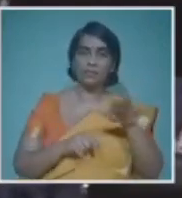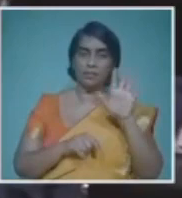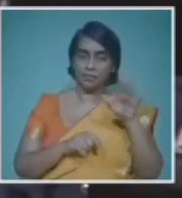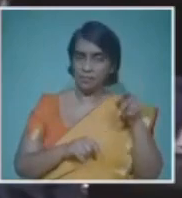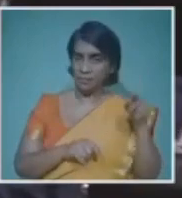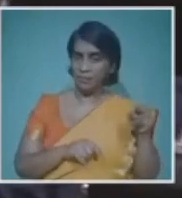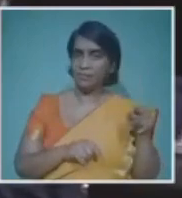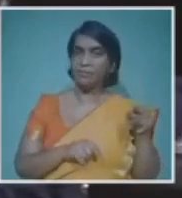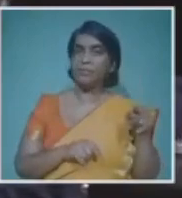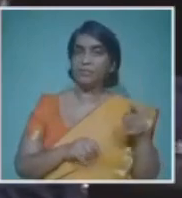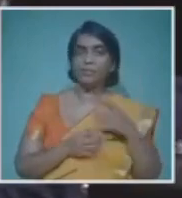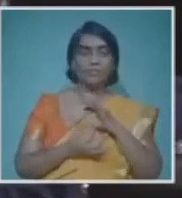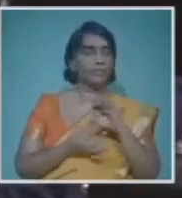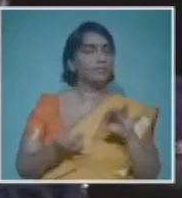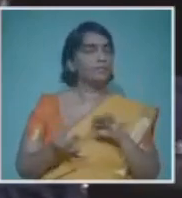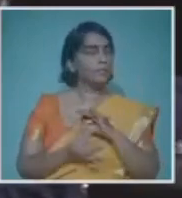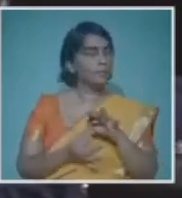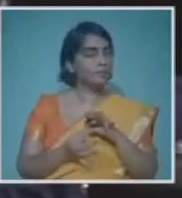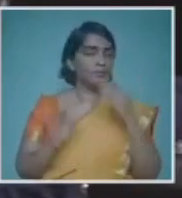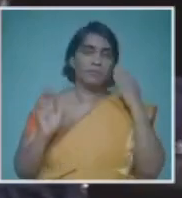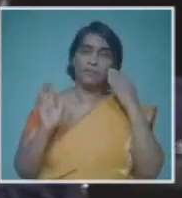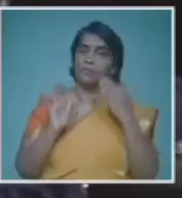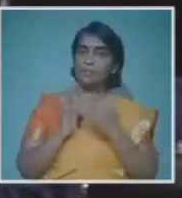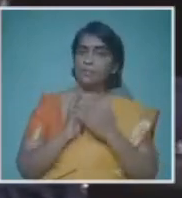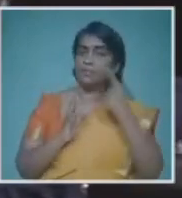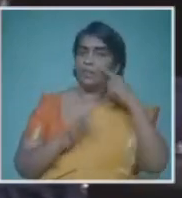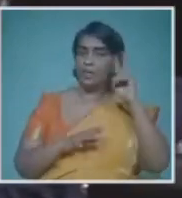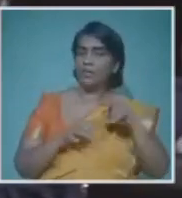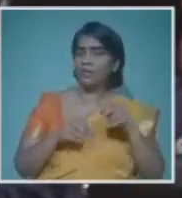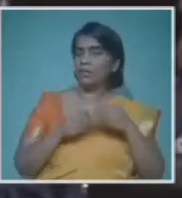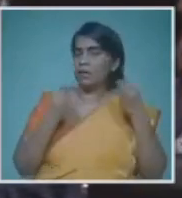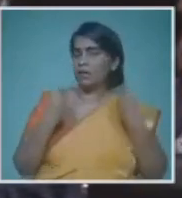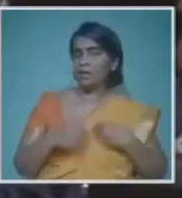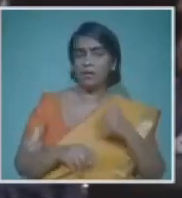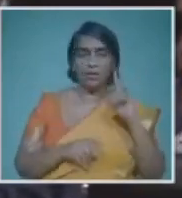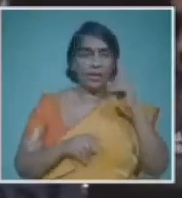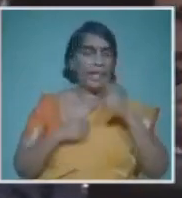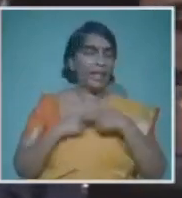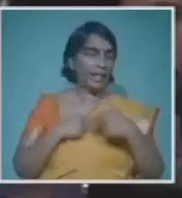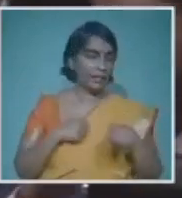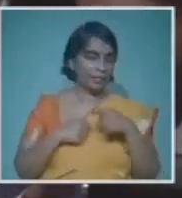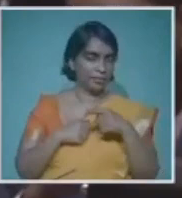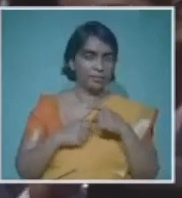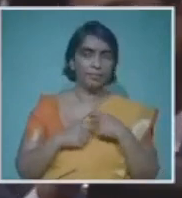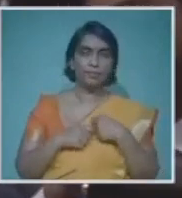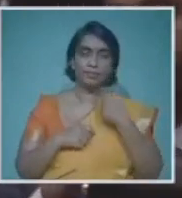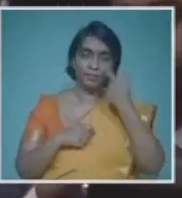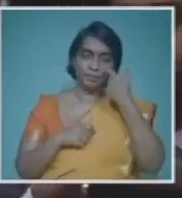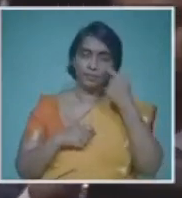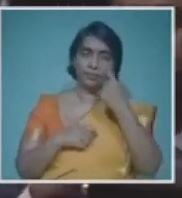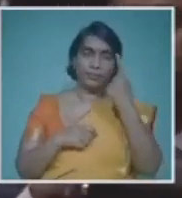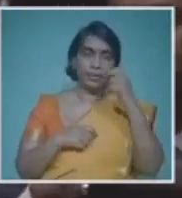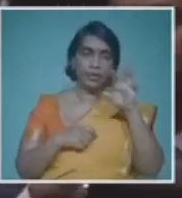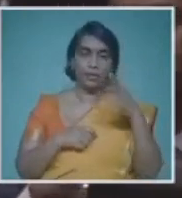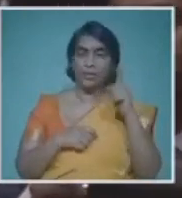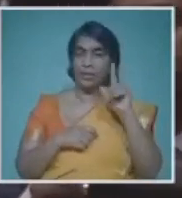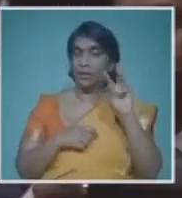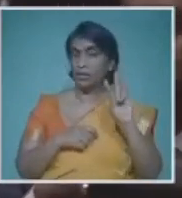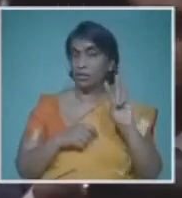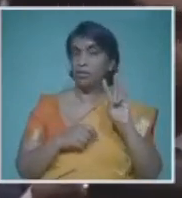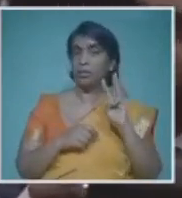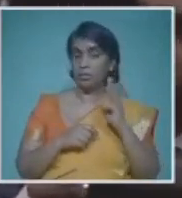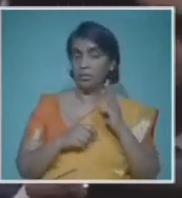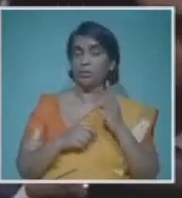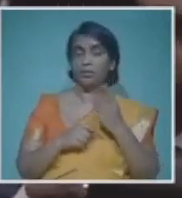තිබෙනවා. ප්‍රජාතන්ත්‍රවාදය පිළිබඳ විශ්වාසය බිඳ වැටෙන්න ඒක හේතුවක් බවට පත් වෙලා තියෙනවා. 1973 වත්කම්